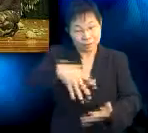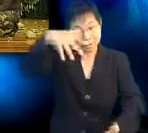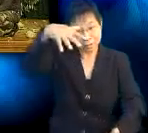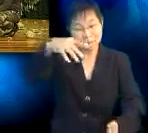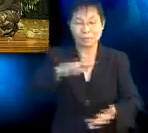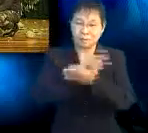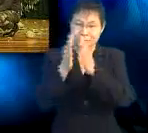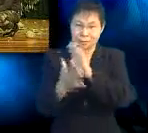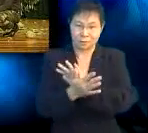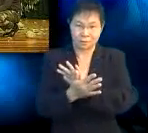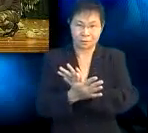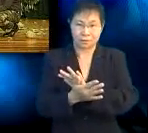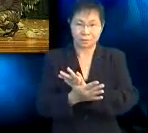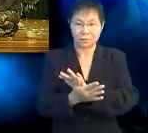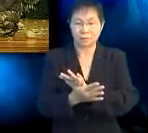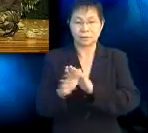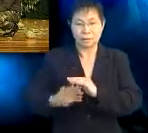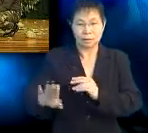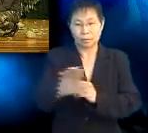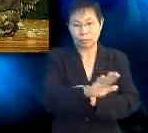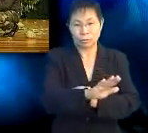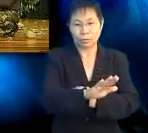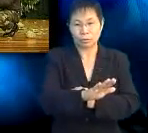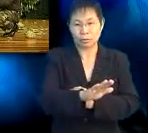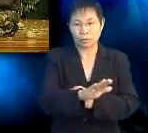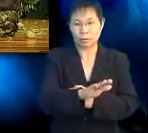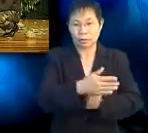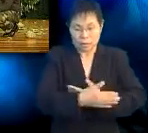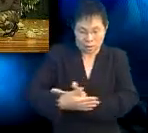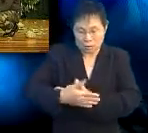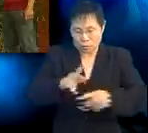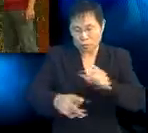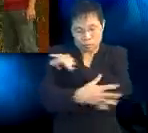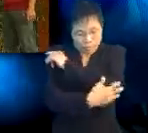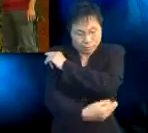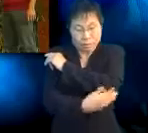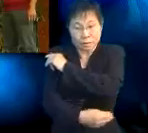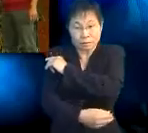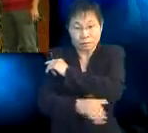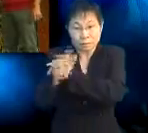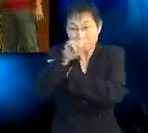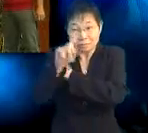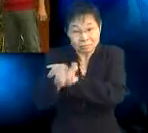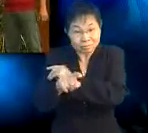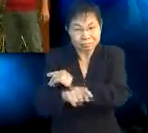Jadi, kamu ni semua anak orang miskin lah ya?